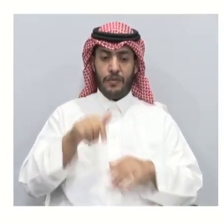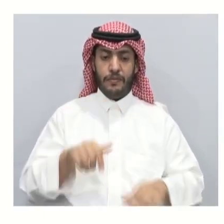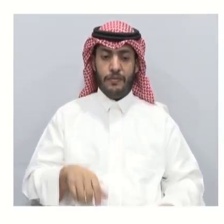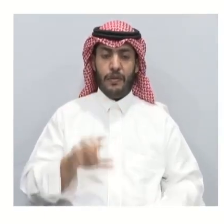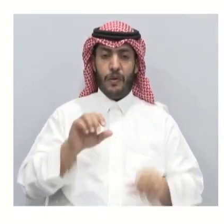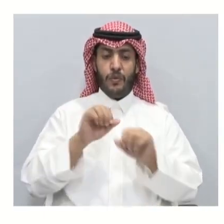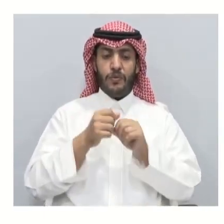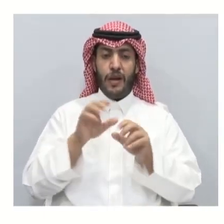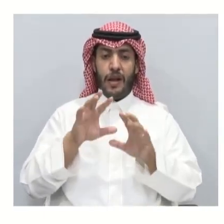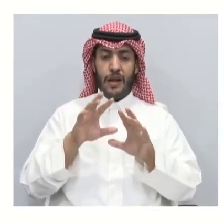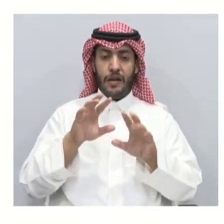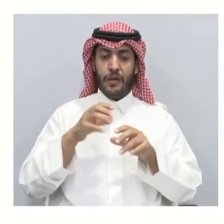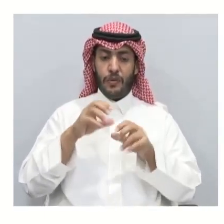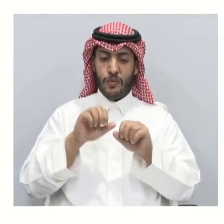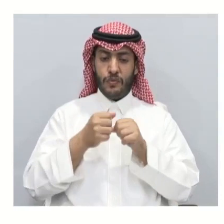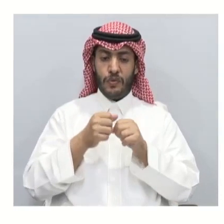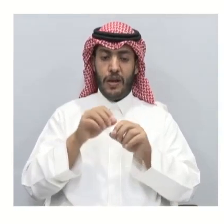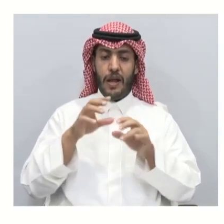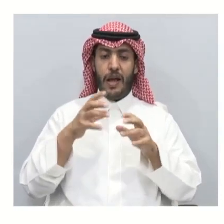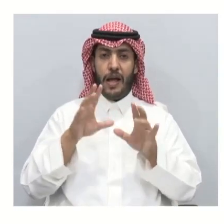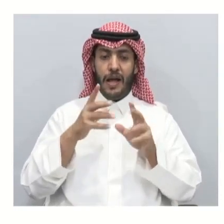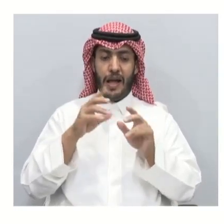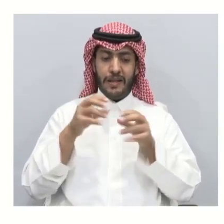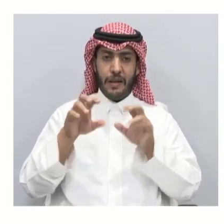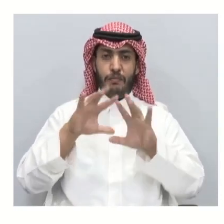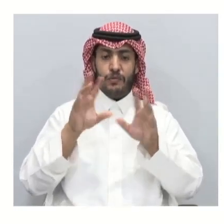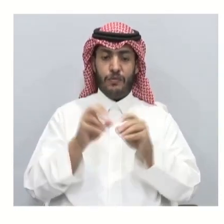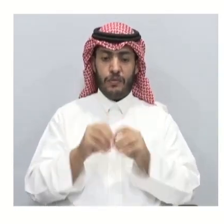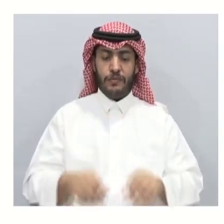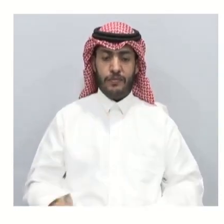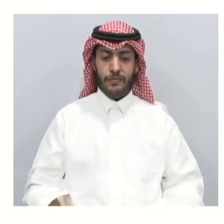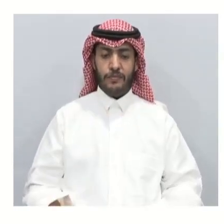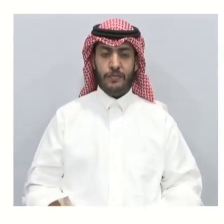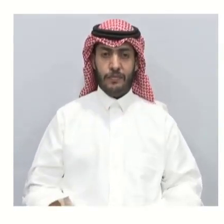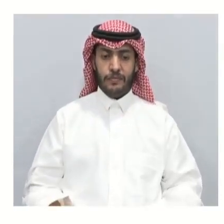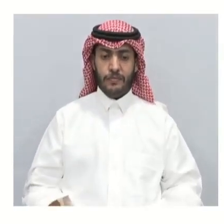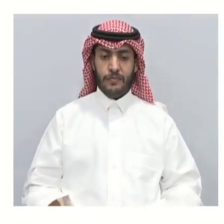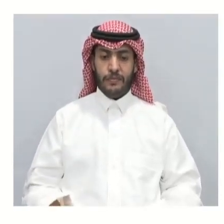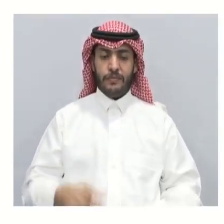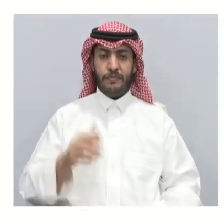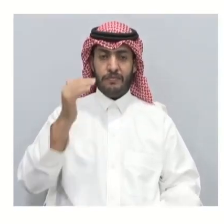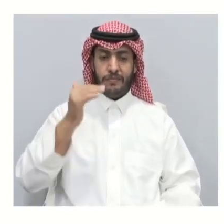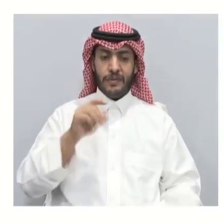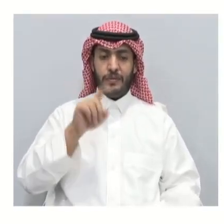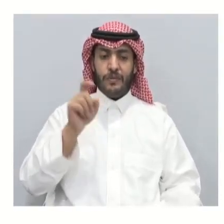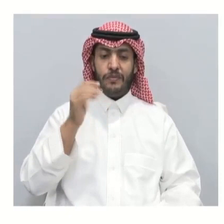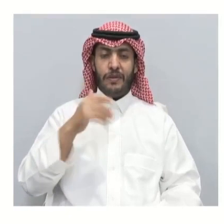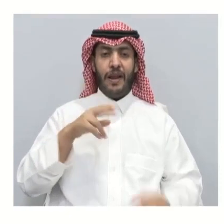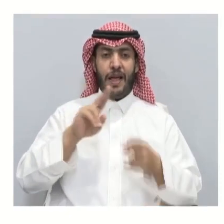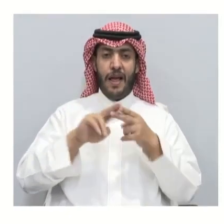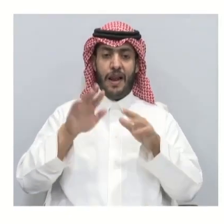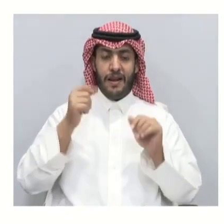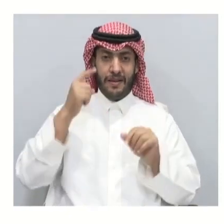الكسور كاجزاء من مجموعه اخذنا هذا النشاط بارك الله فيكم واستعرضنا فيه مجموعه من الاسئله قمنا